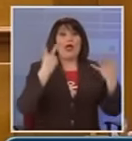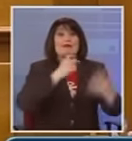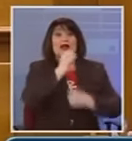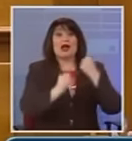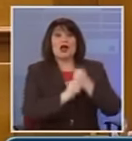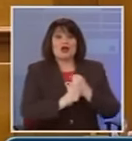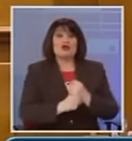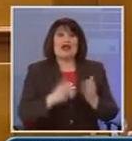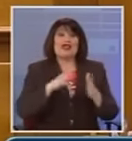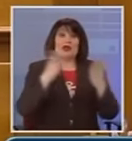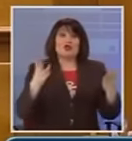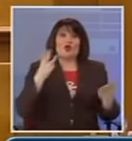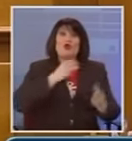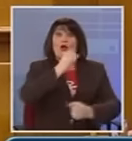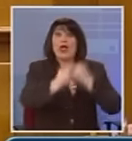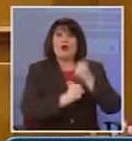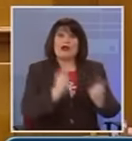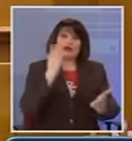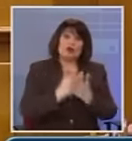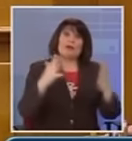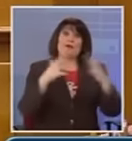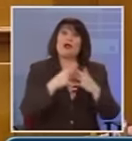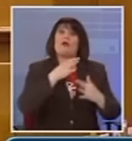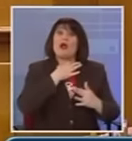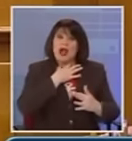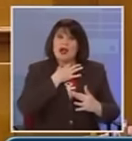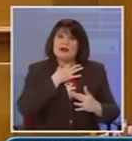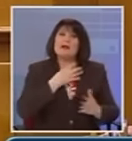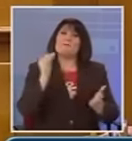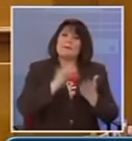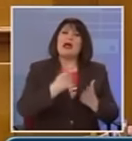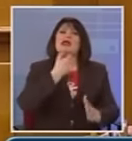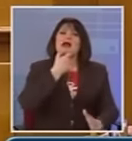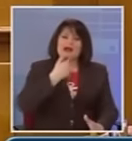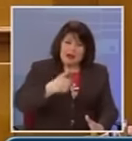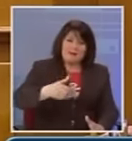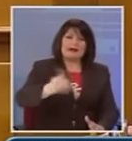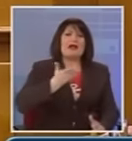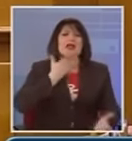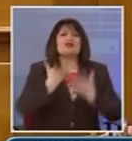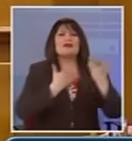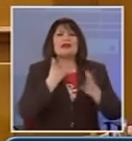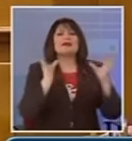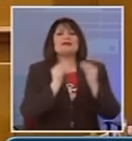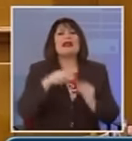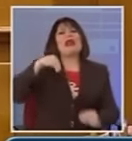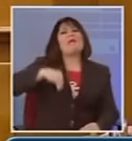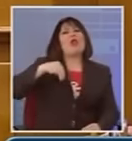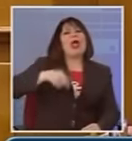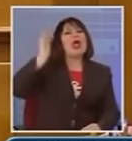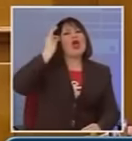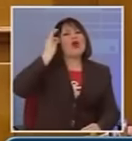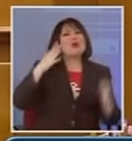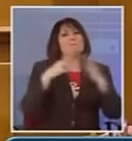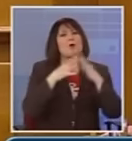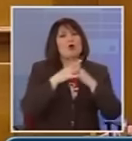του 18ου αιώνα. Στη συνέχεια το χρησιμοποίησε και πάλι η Βρετανία για να καλύψει τις δαπάνες της στους Ναπολεόντιους πολέμους στις